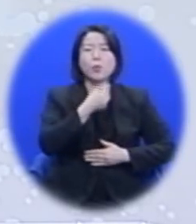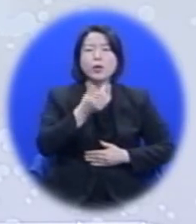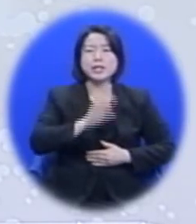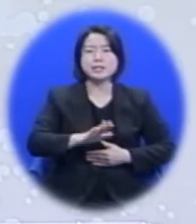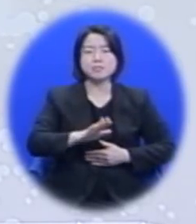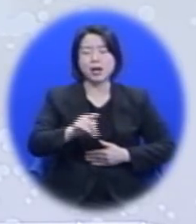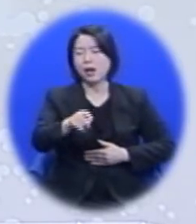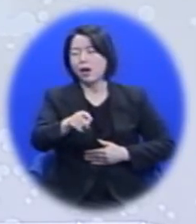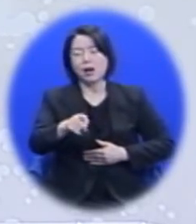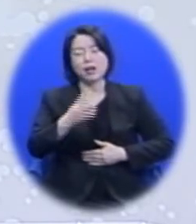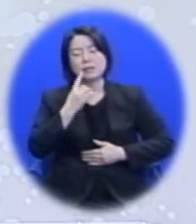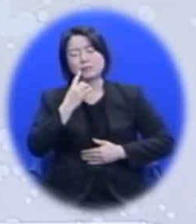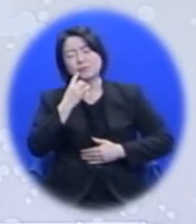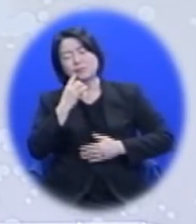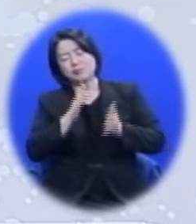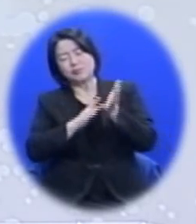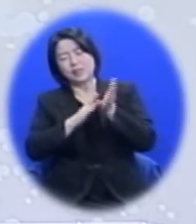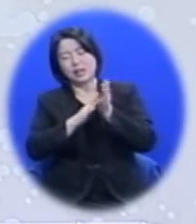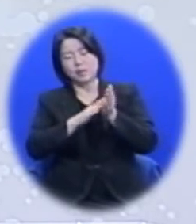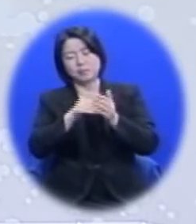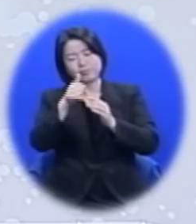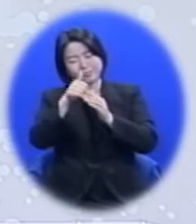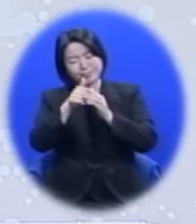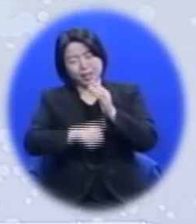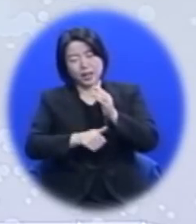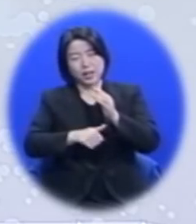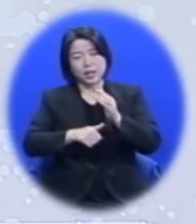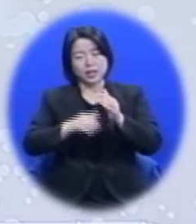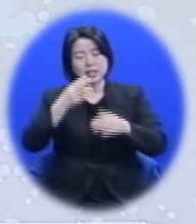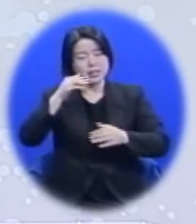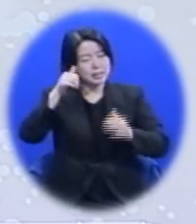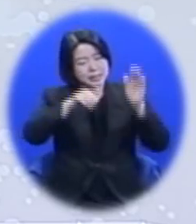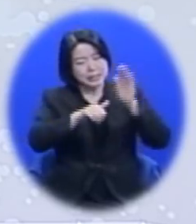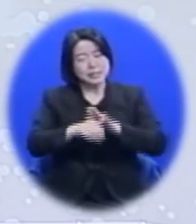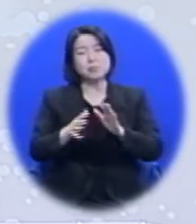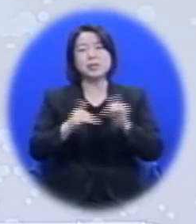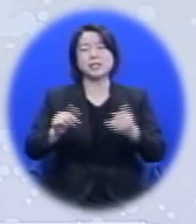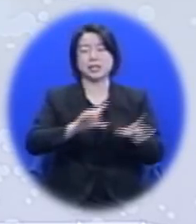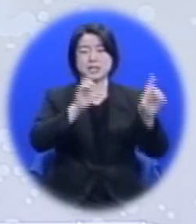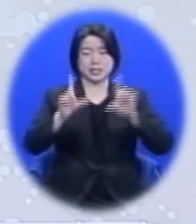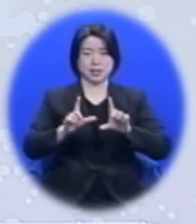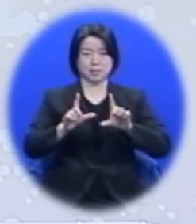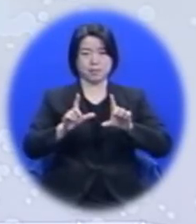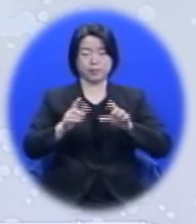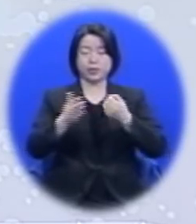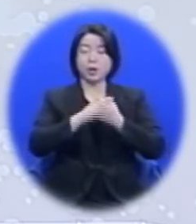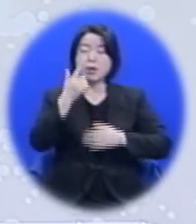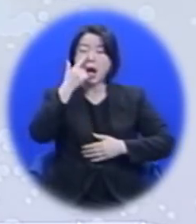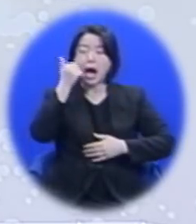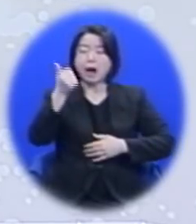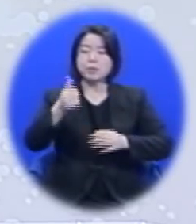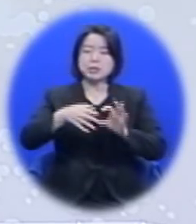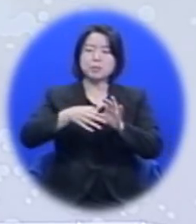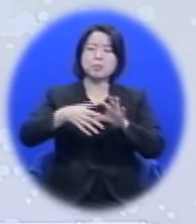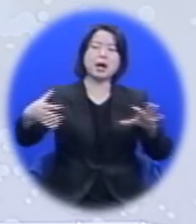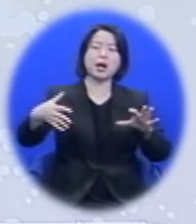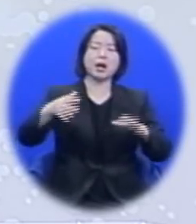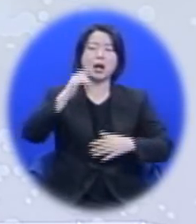실패자의 삶을 살았습니다. 아버지와의 관계는 다 끊어졌어요. 아버지도 버린